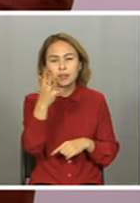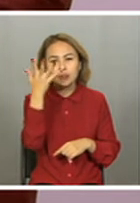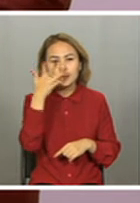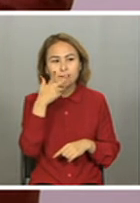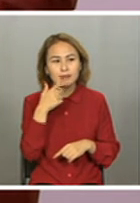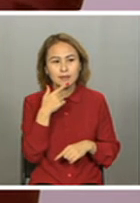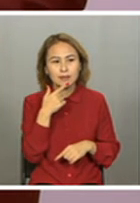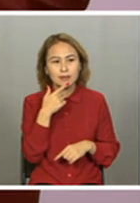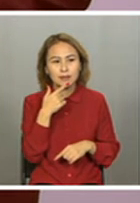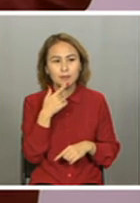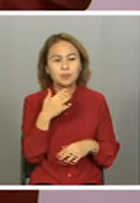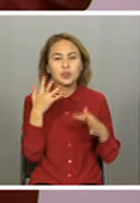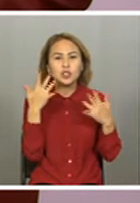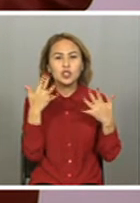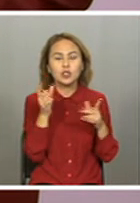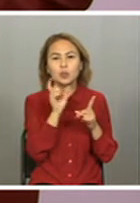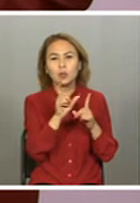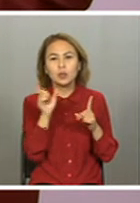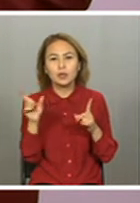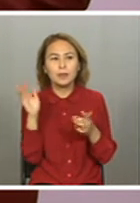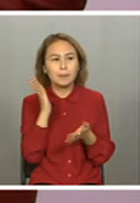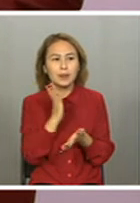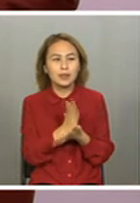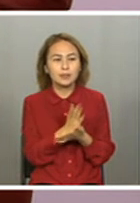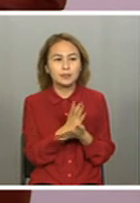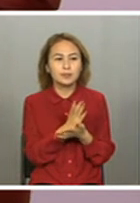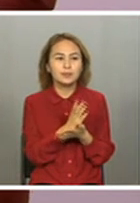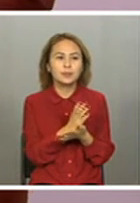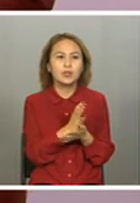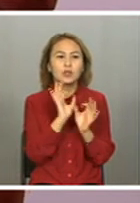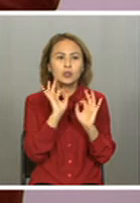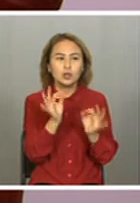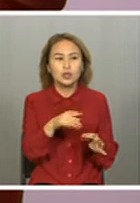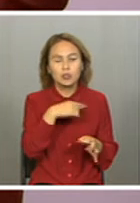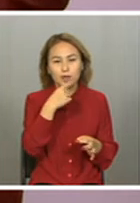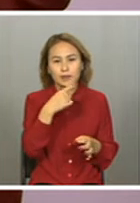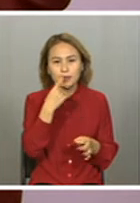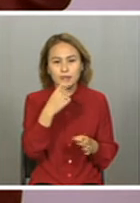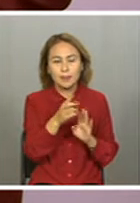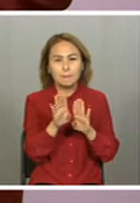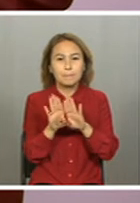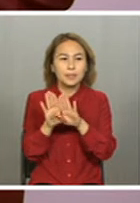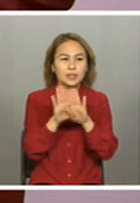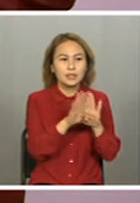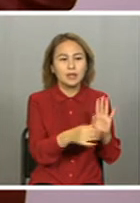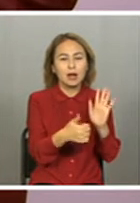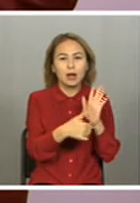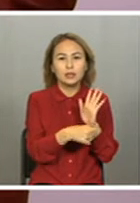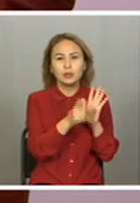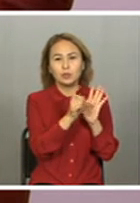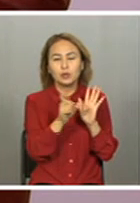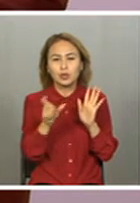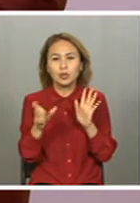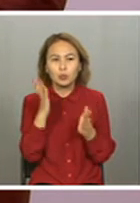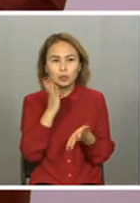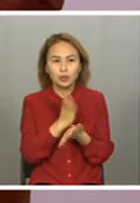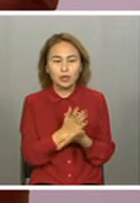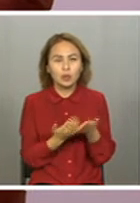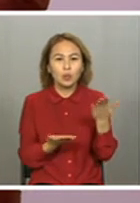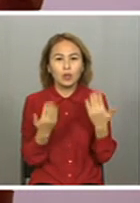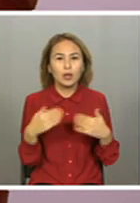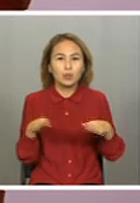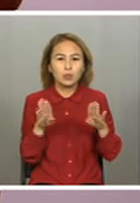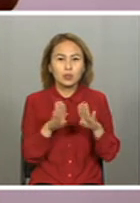жолақтың неше бөлігі бар екен? Дұрыс айтасындар, бірдей 6 бөлікке бөлінген екен. Олай болса, әр